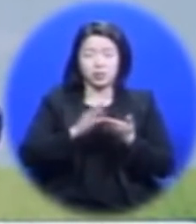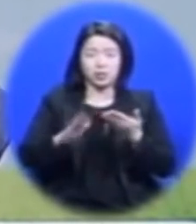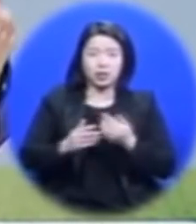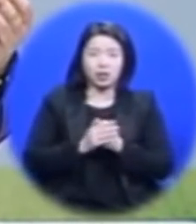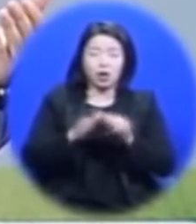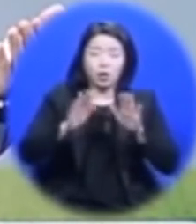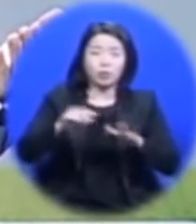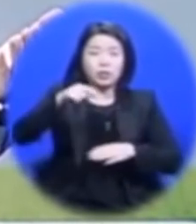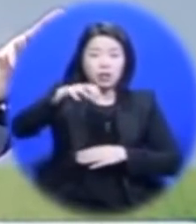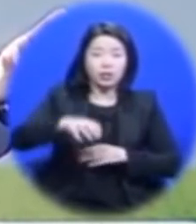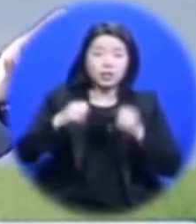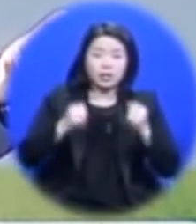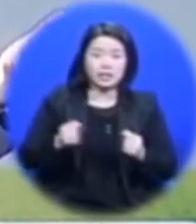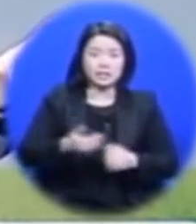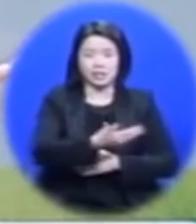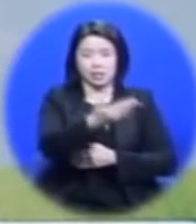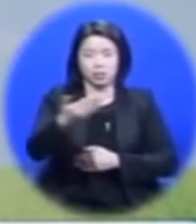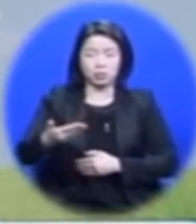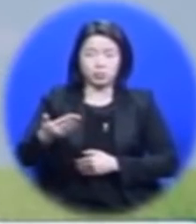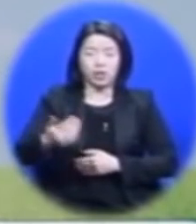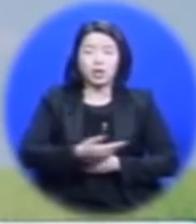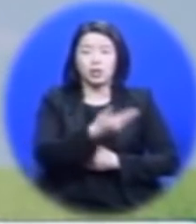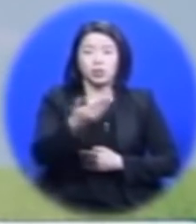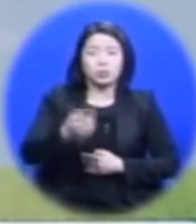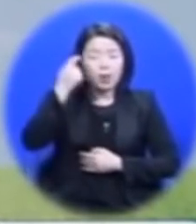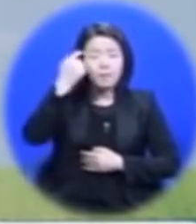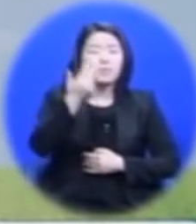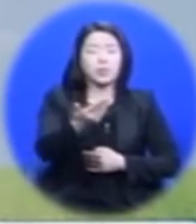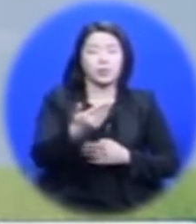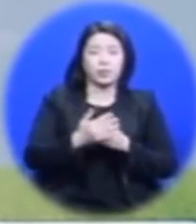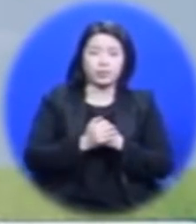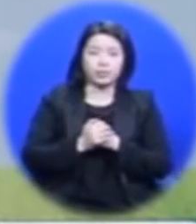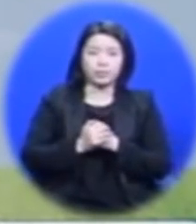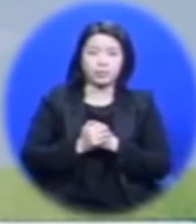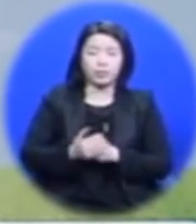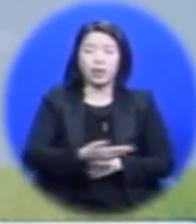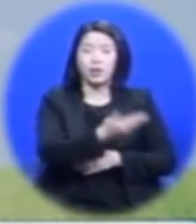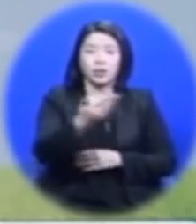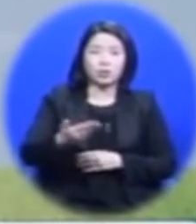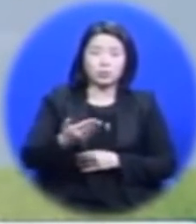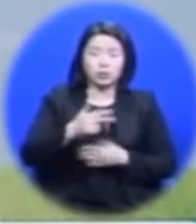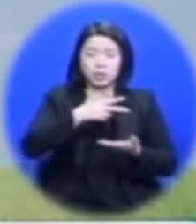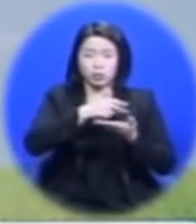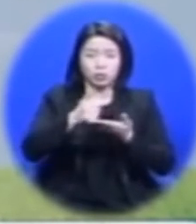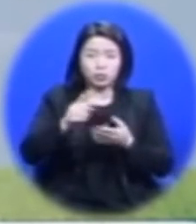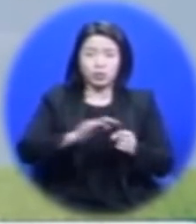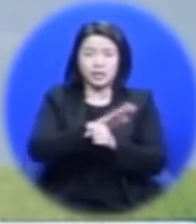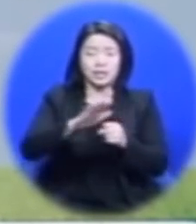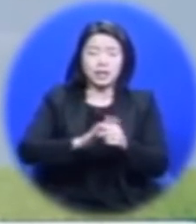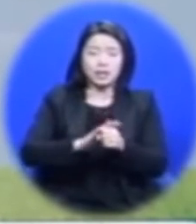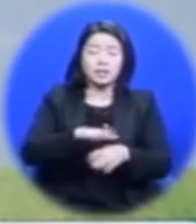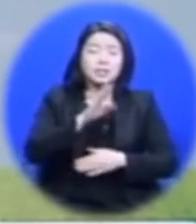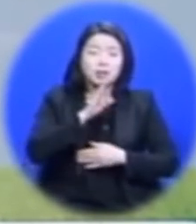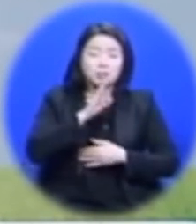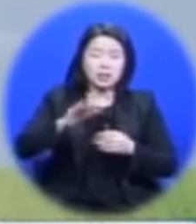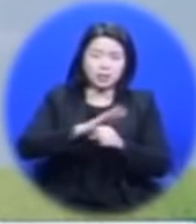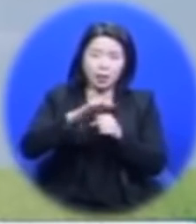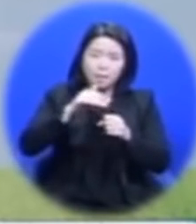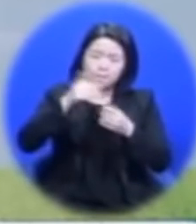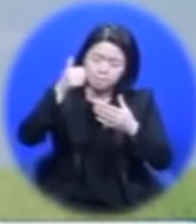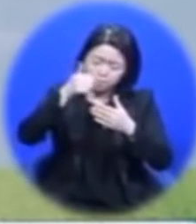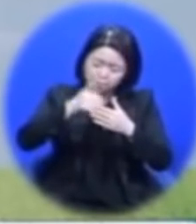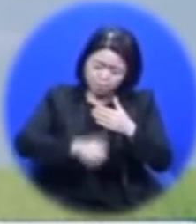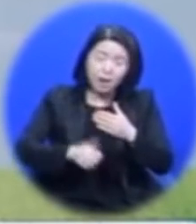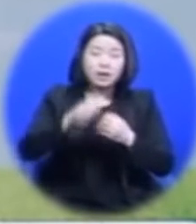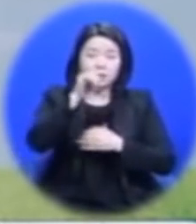싶어요. 오늘 여기 계신 여러분, 여러분에게 묻습니다. 여러분은 주님과의 사랑이 정말 사랑에 푹 빠져버렸어요.